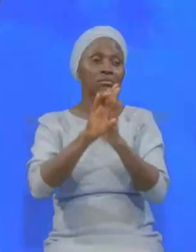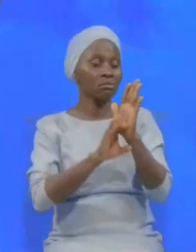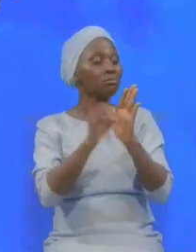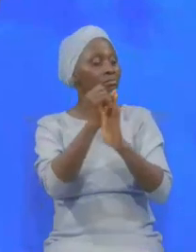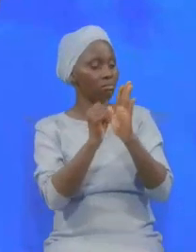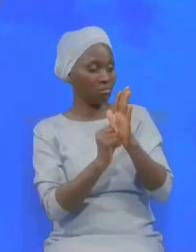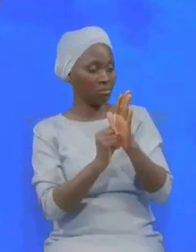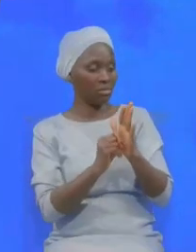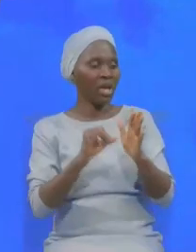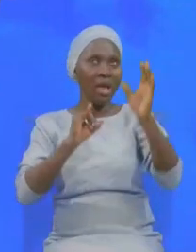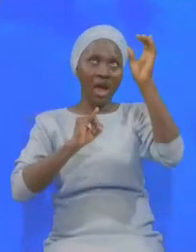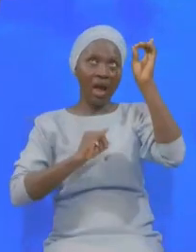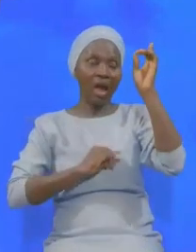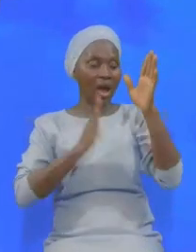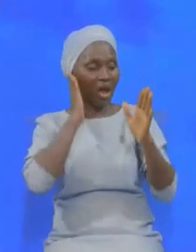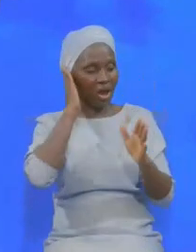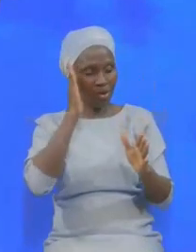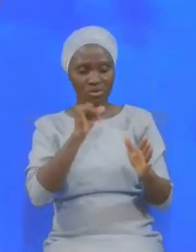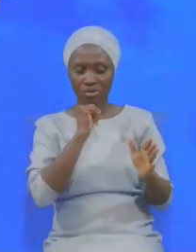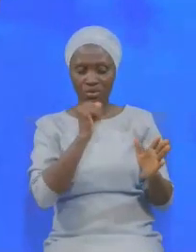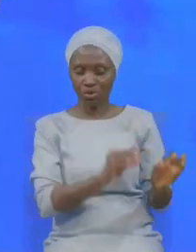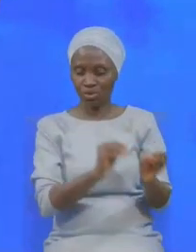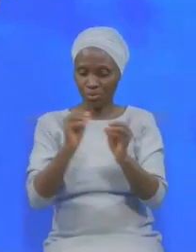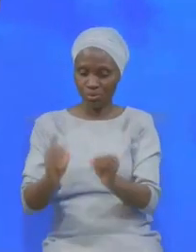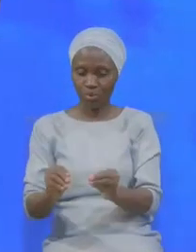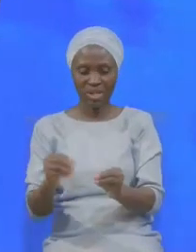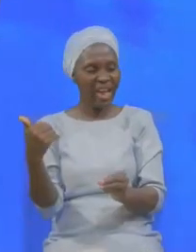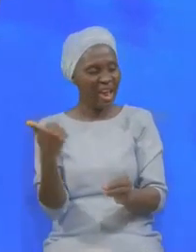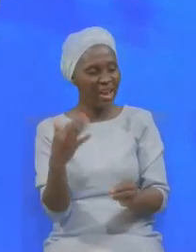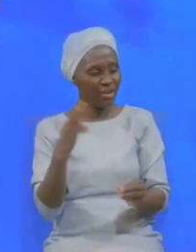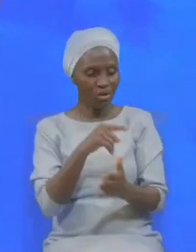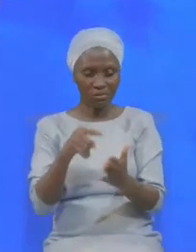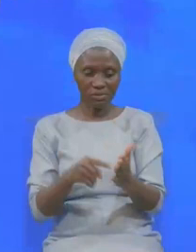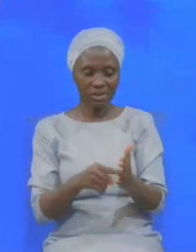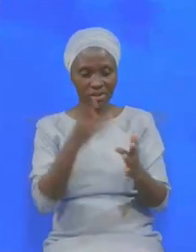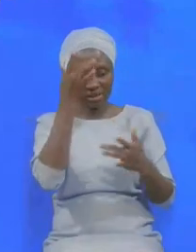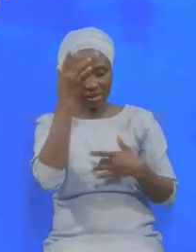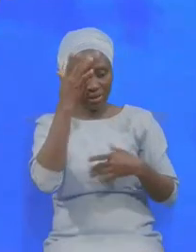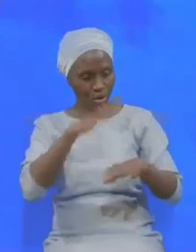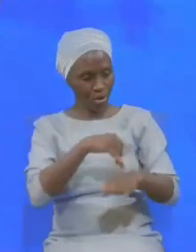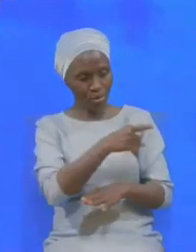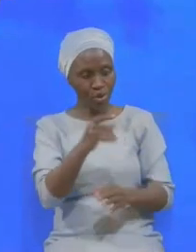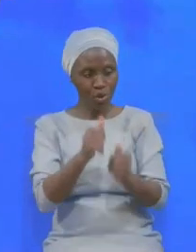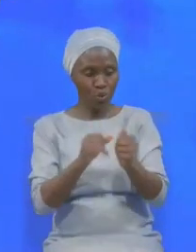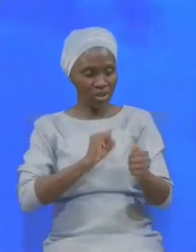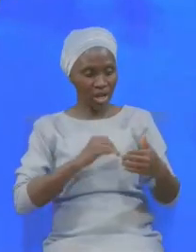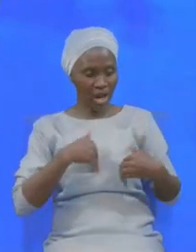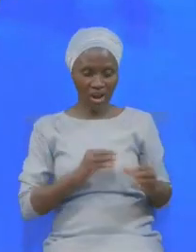ne te frapperai d'aucune des maladies dont j'ai frappé les